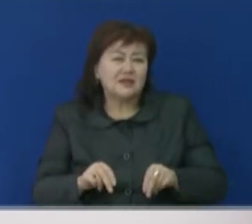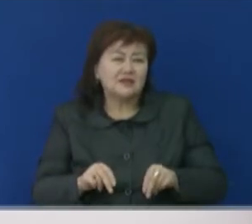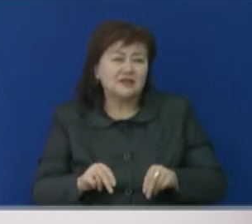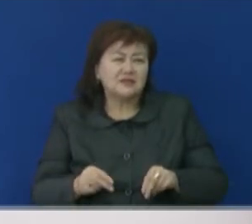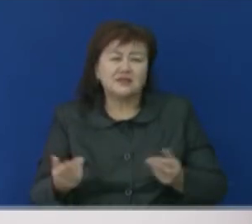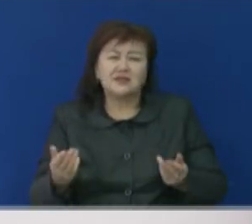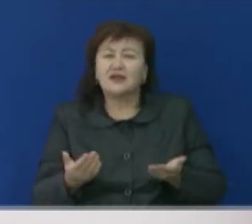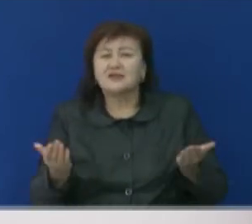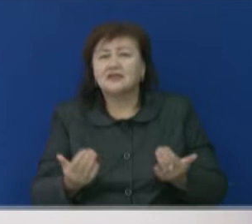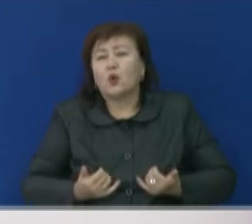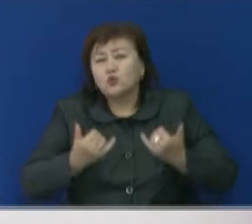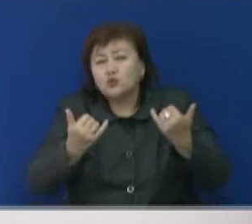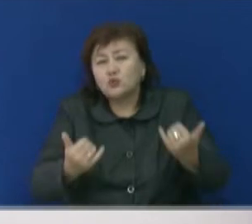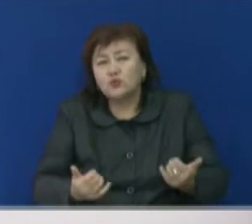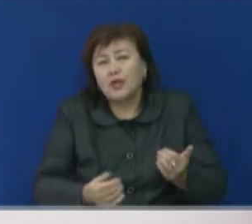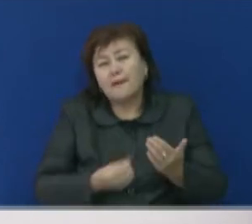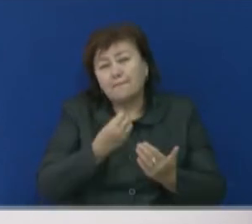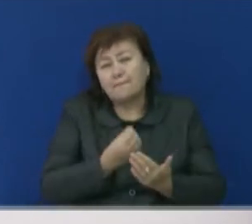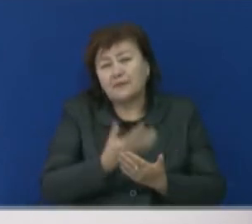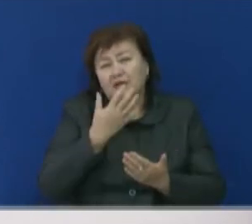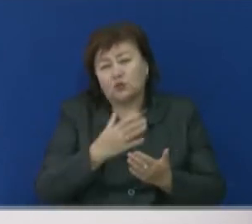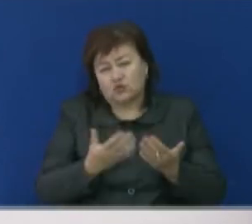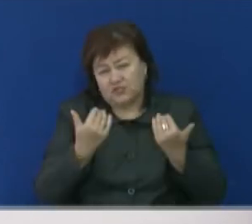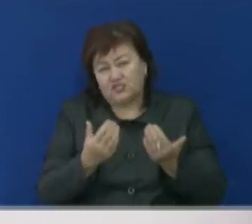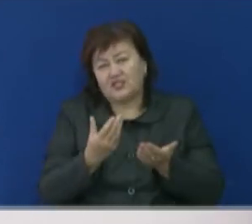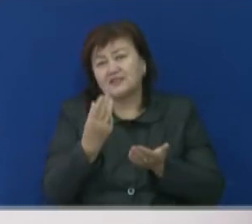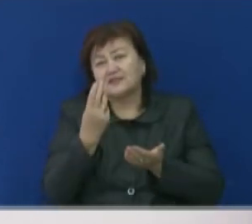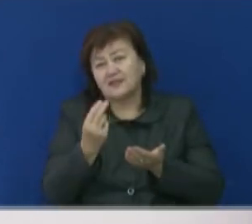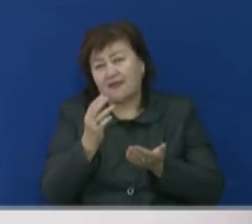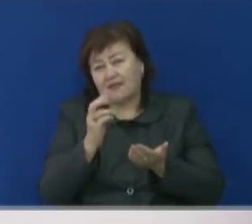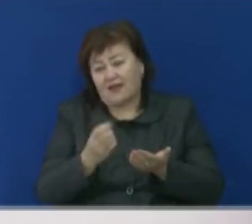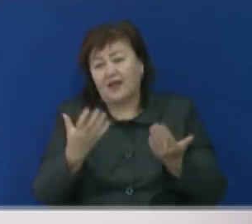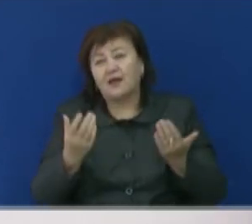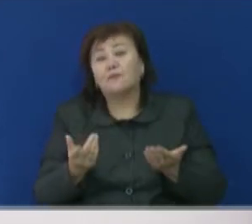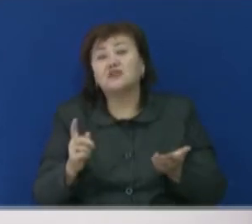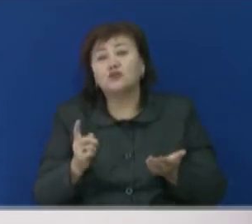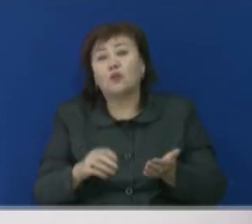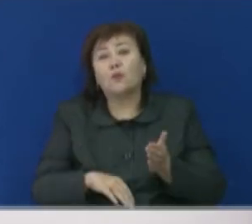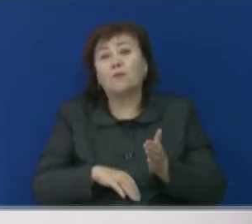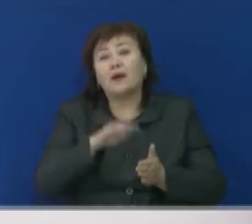Тергеу қорытындысы бойынша ұлттық орталықтың жоғарыда көрсетілген қызметтерге бағаны көтеру жөніндегі